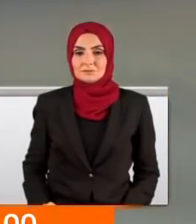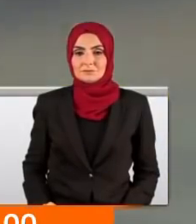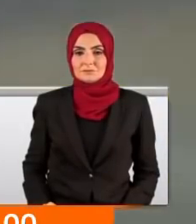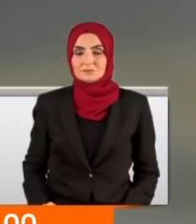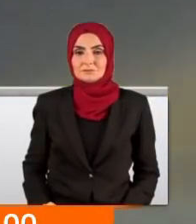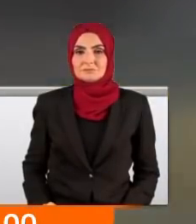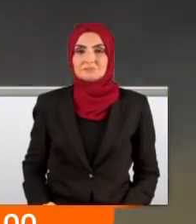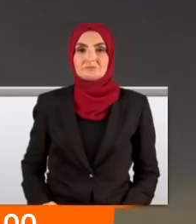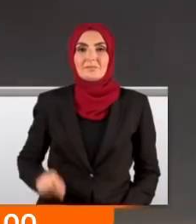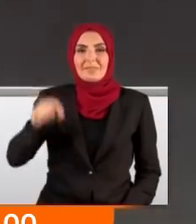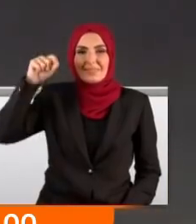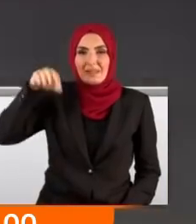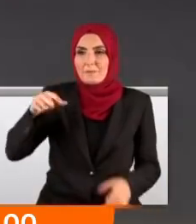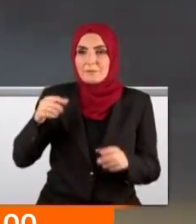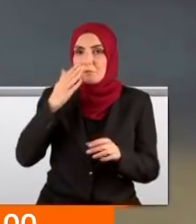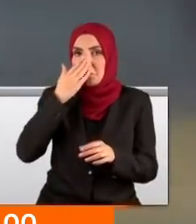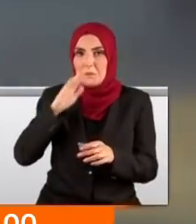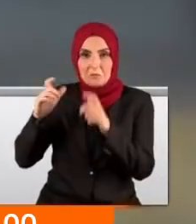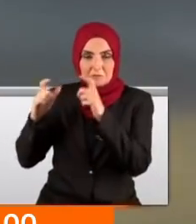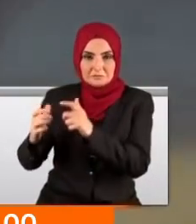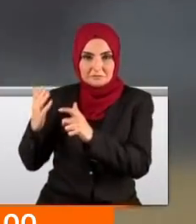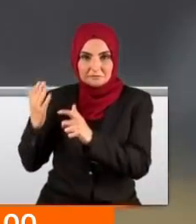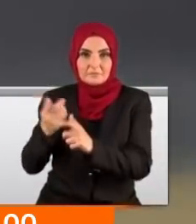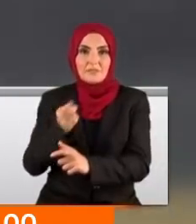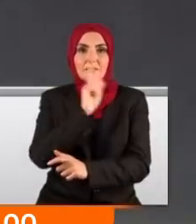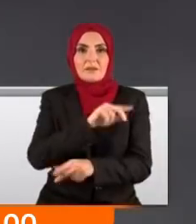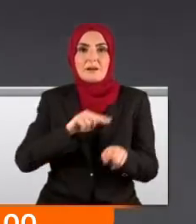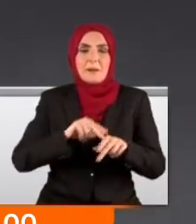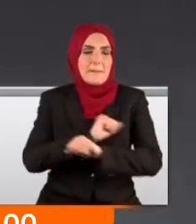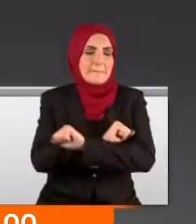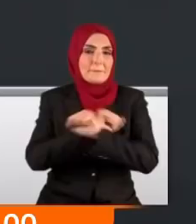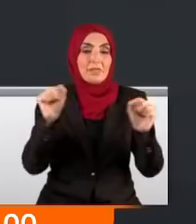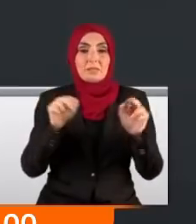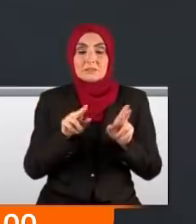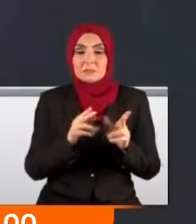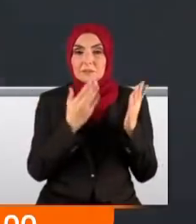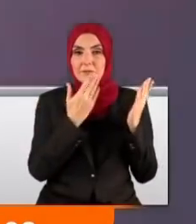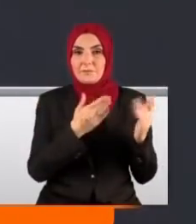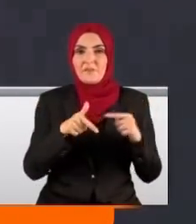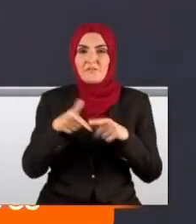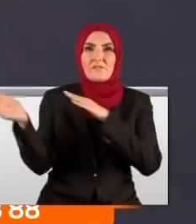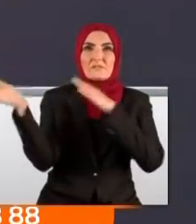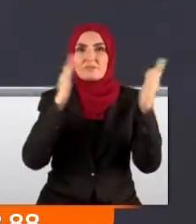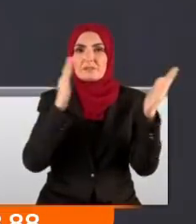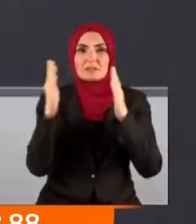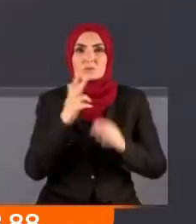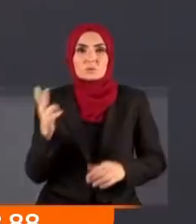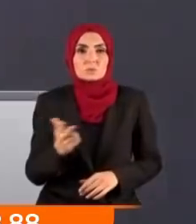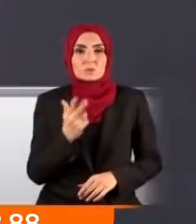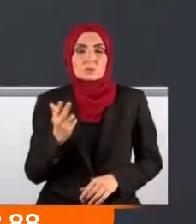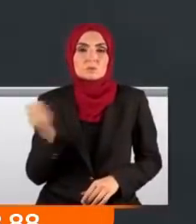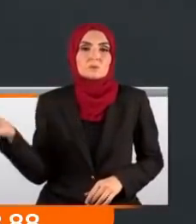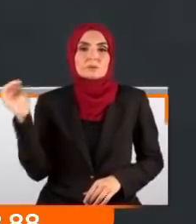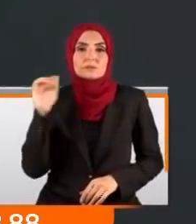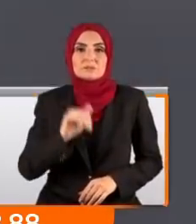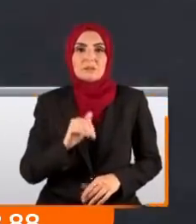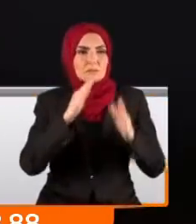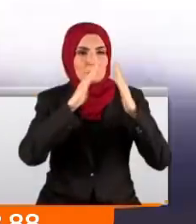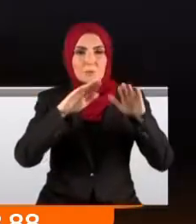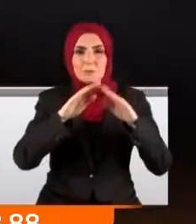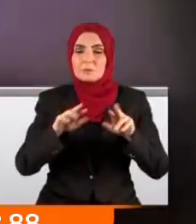Bir tarafta damla yok, diğer tarafta adeta kıyamet koptu. Fırtına öyle bir geldi ki geldiği gibi yıktı geçti. Çakan